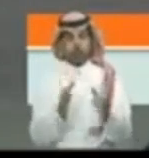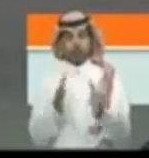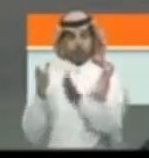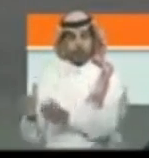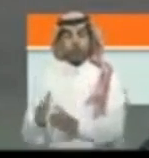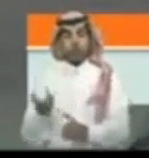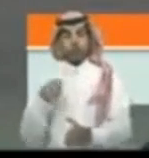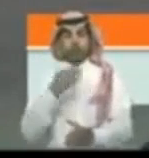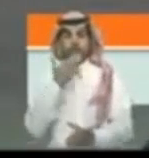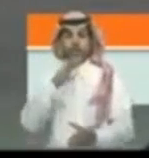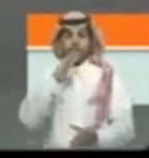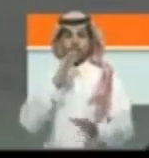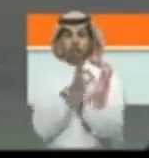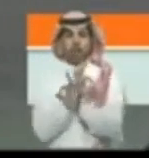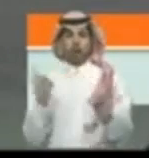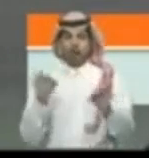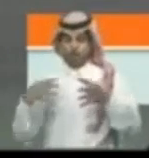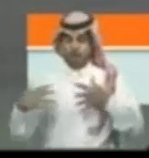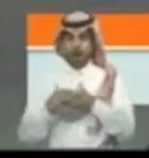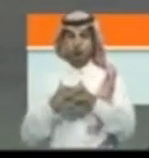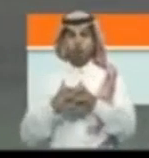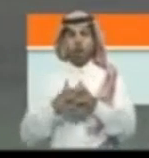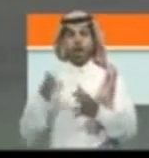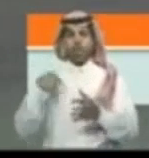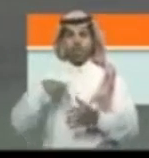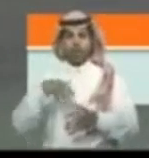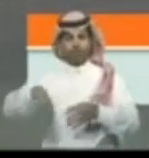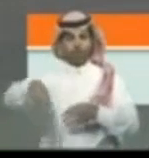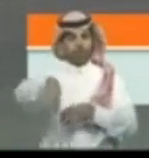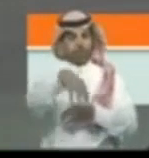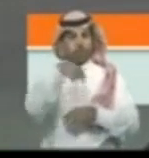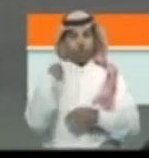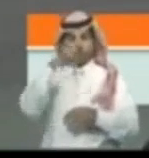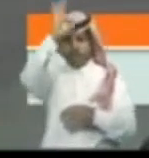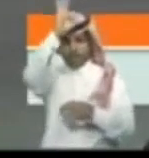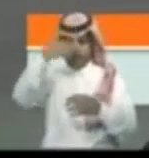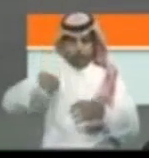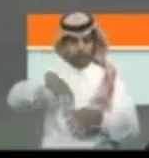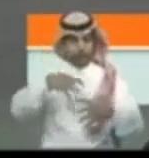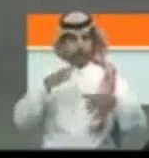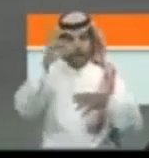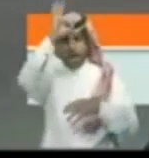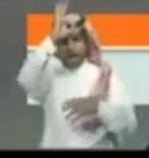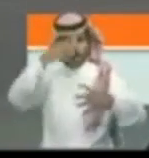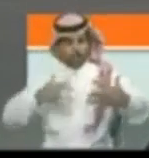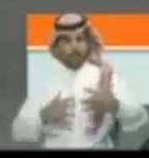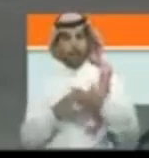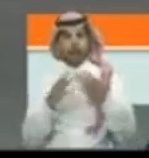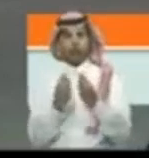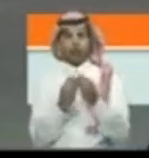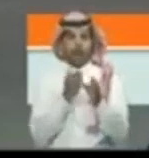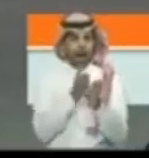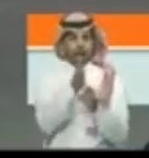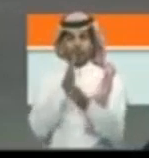التكاملي قائم بين قطاعات قوى الأمن الداخلي سواء على مستوى وزارة الداخلية أو رئاسة الدولة، كل من حسب تخصصه.